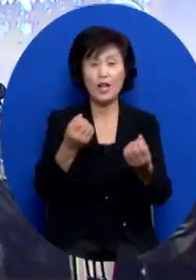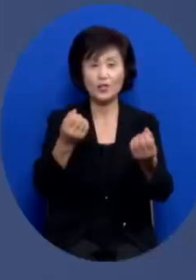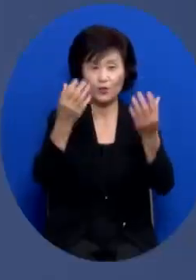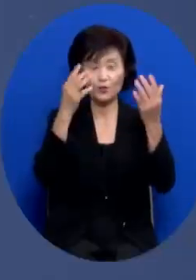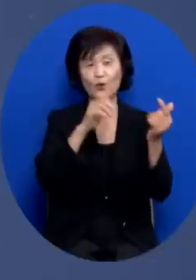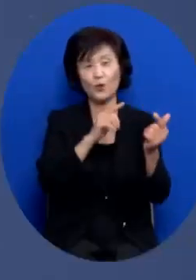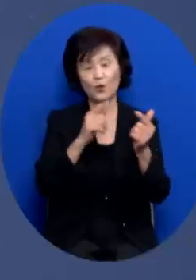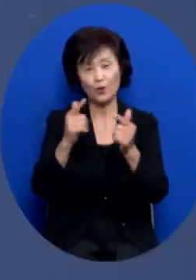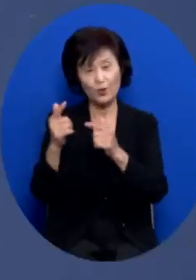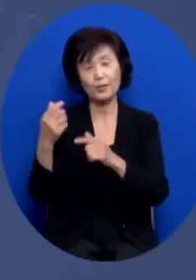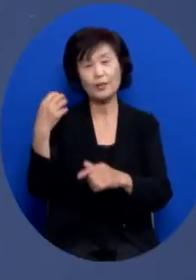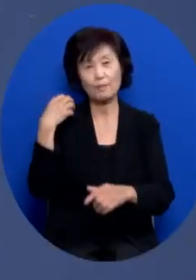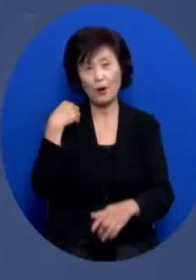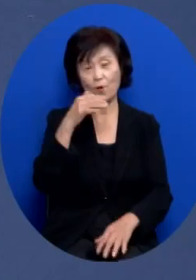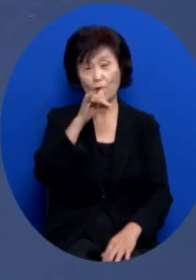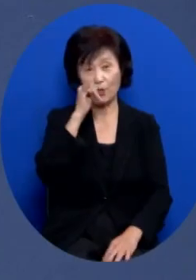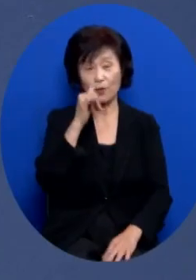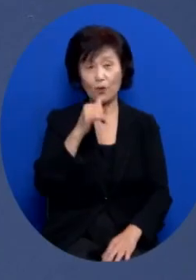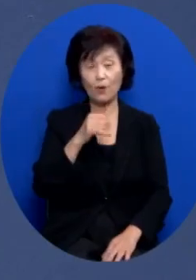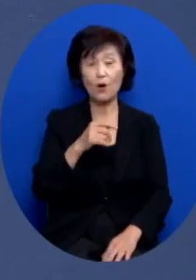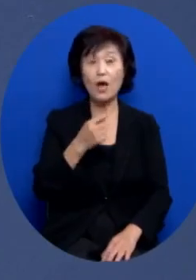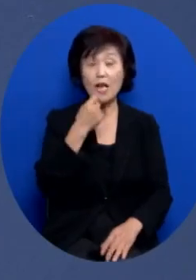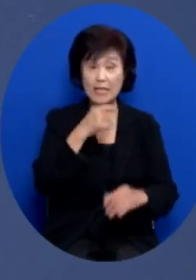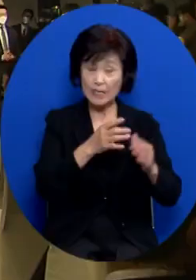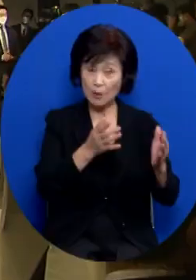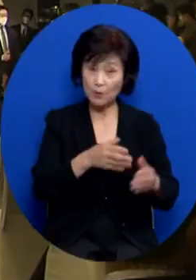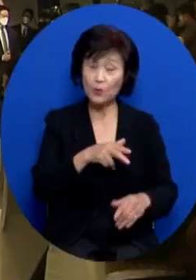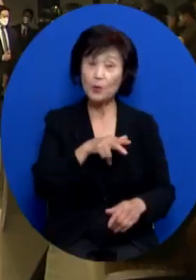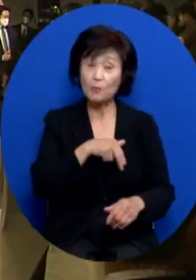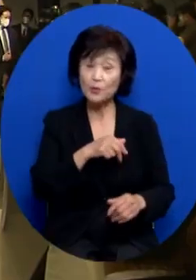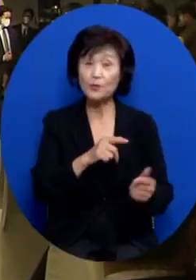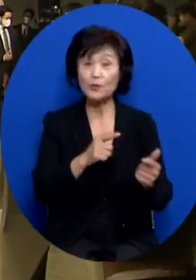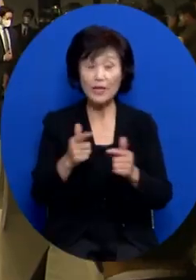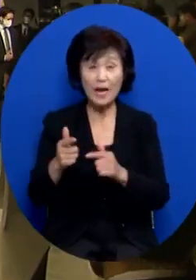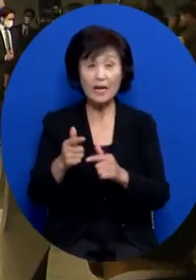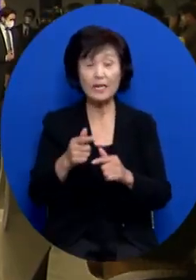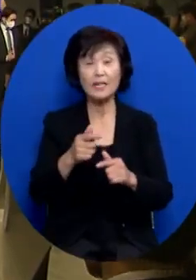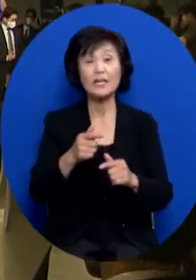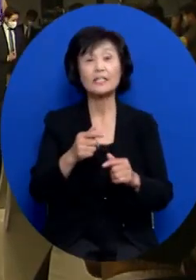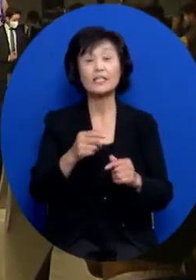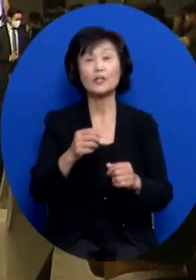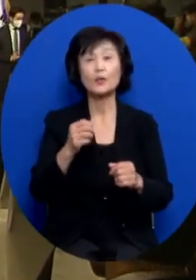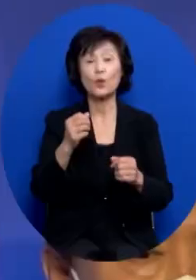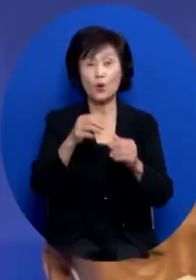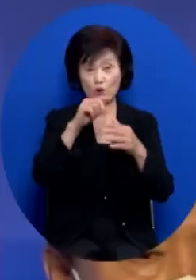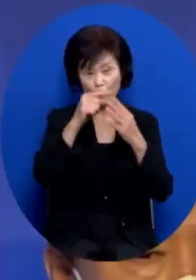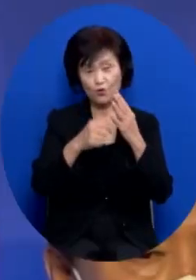국민의 임 이체의원과 더불어민주당 김혜제 의원이 개회사와 기도를 맡을 예정입니다